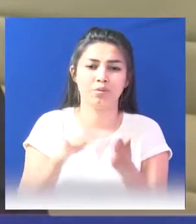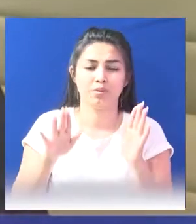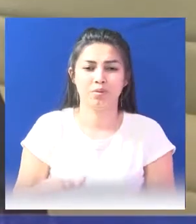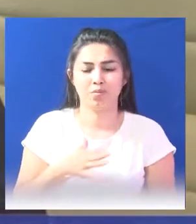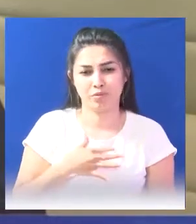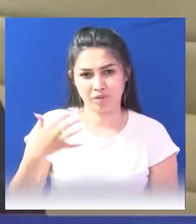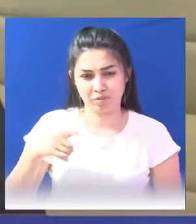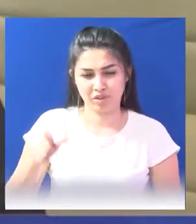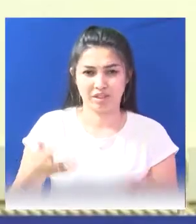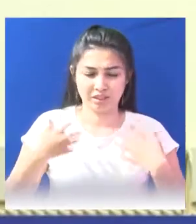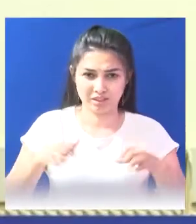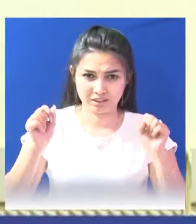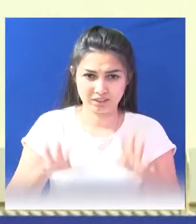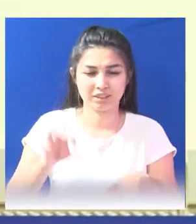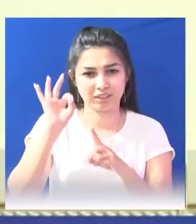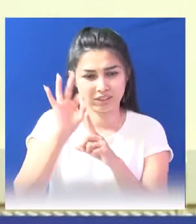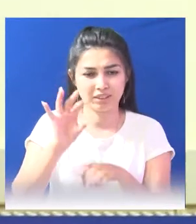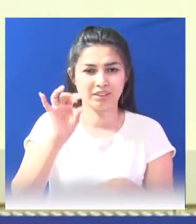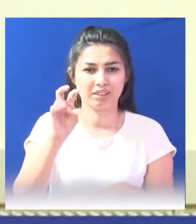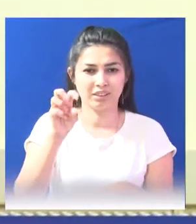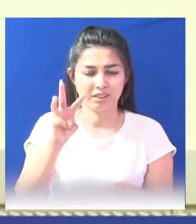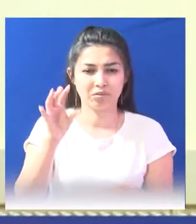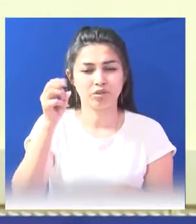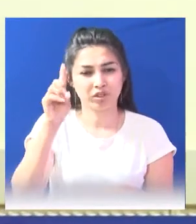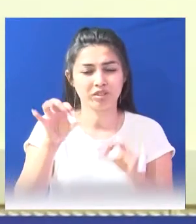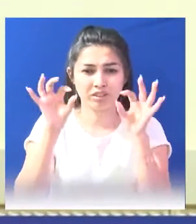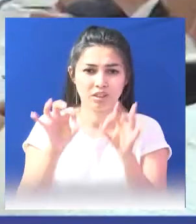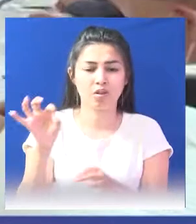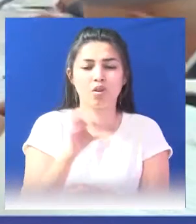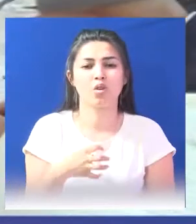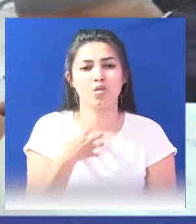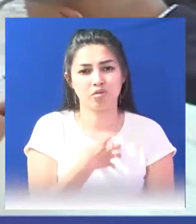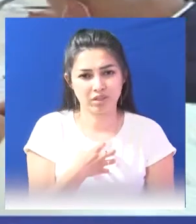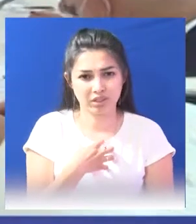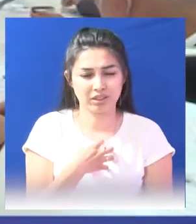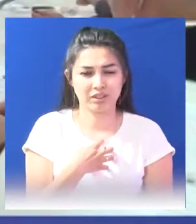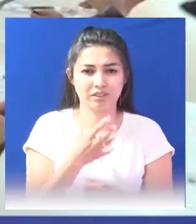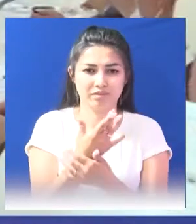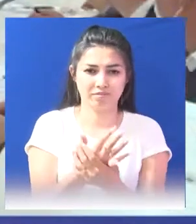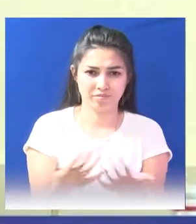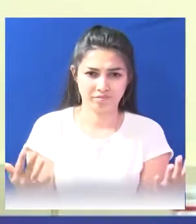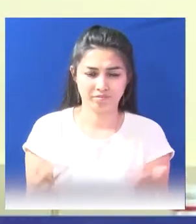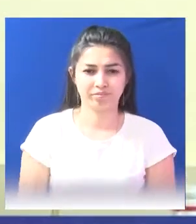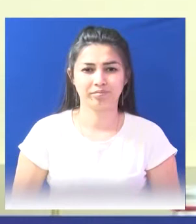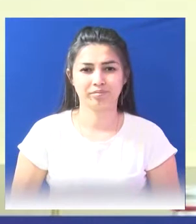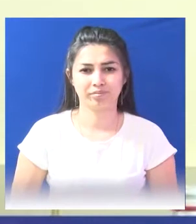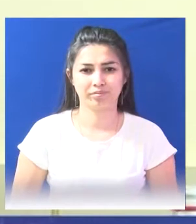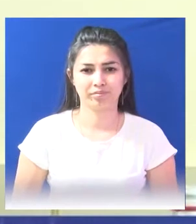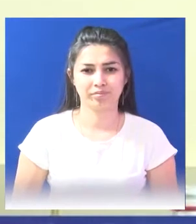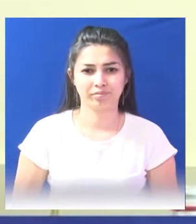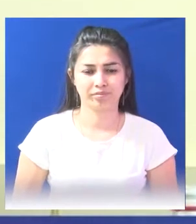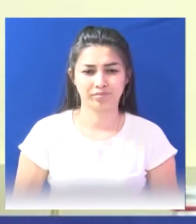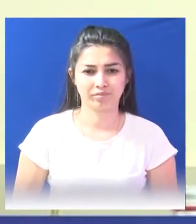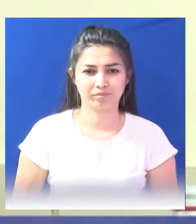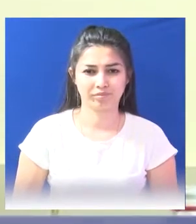региона, внесших вклад в популяризацию ислама, а также подчеркнул важность дороги, проложенной суфийцами.